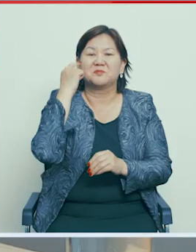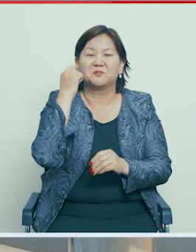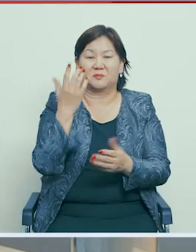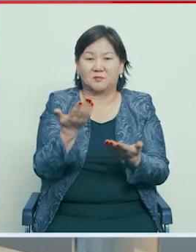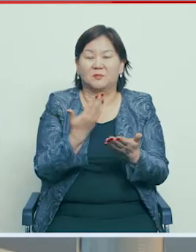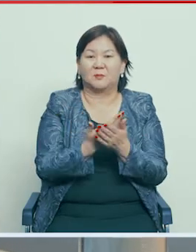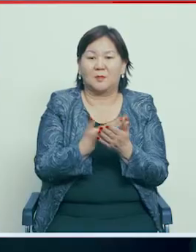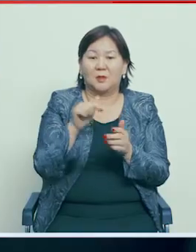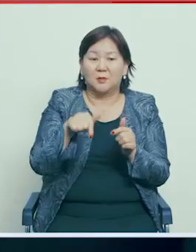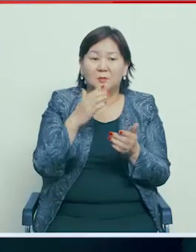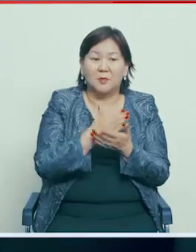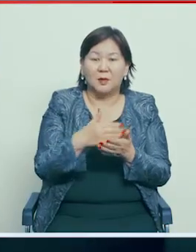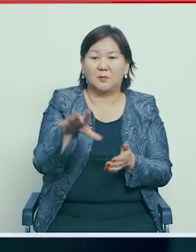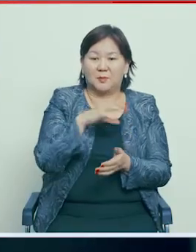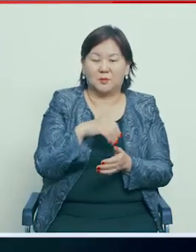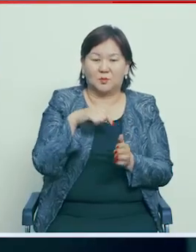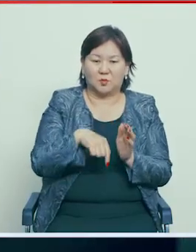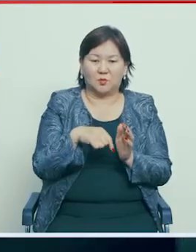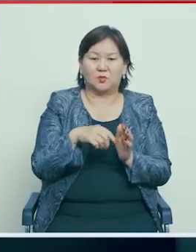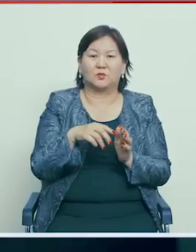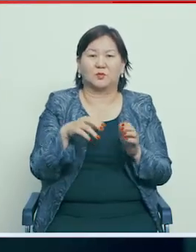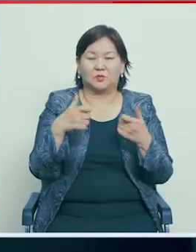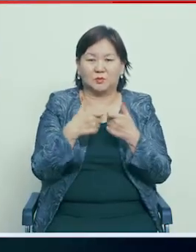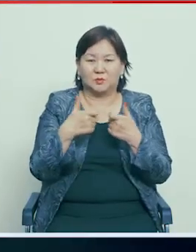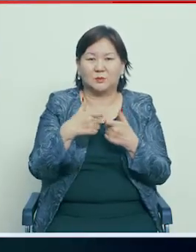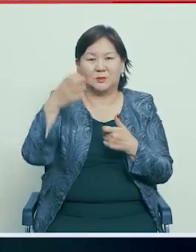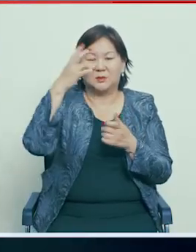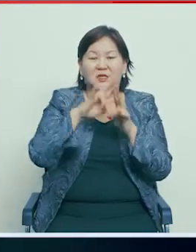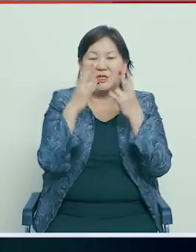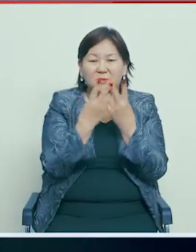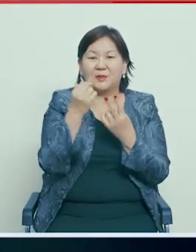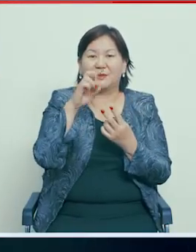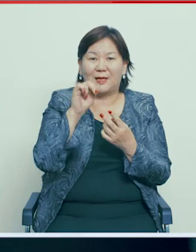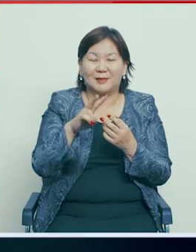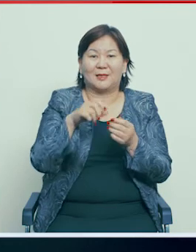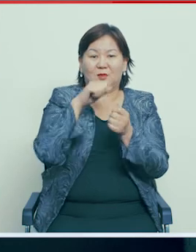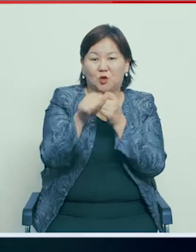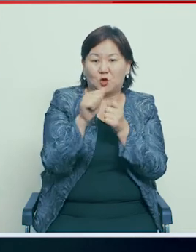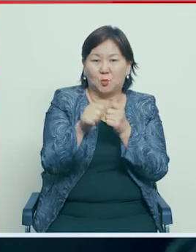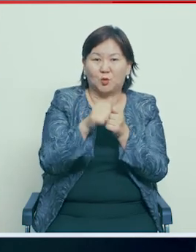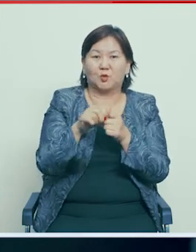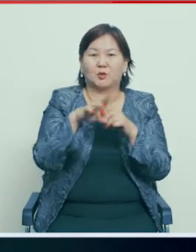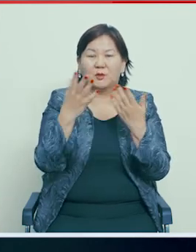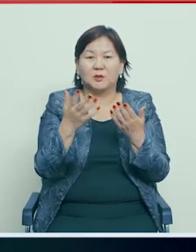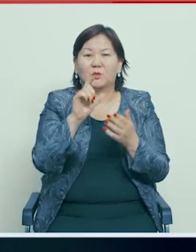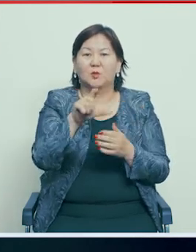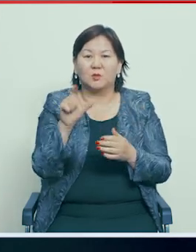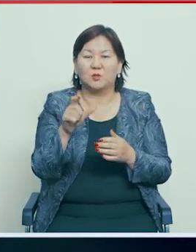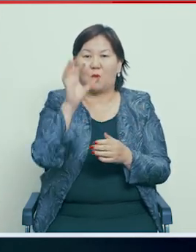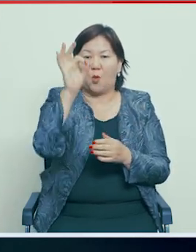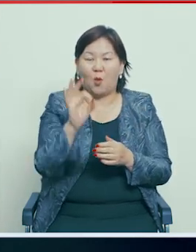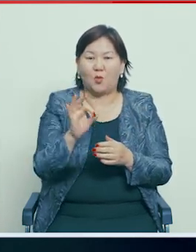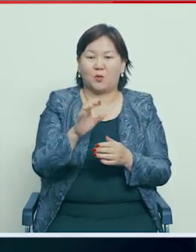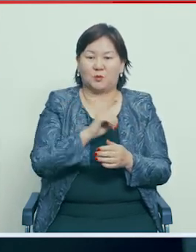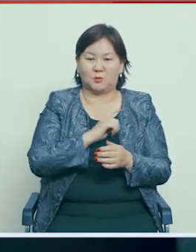тийм. Тэгээд одоо энд байгаа бид нар чинь тэгэл яг л нөгөө төлөх ёстой нийгмийн даатгал юу байдгийг те бүх юмаа төлөөд тийм энэ хүмүүс чинь тэгээд хувь хүн